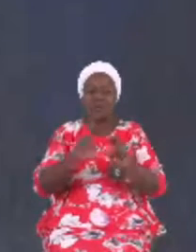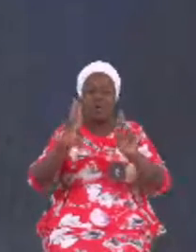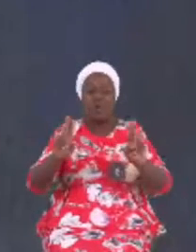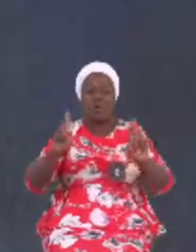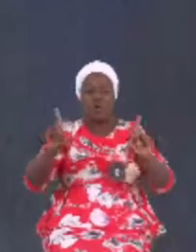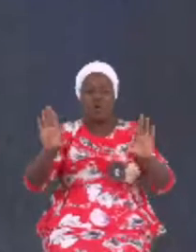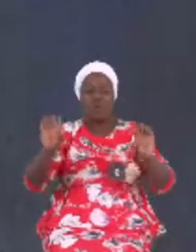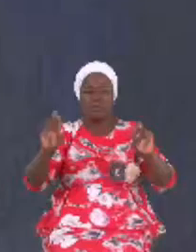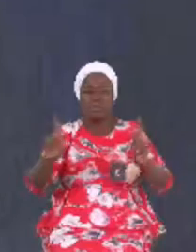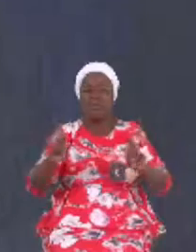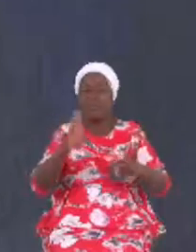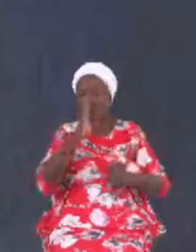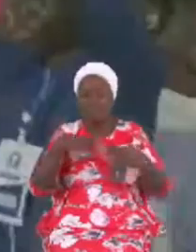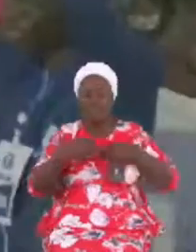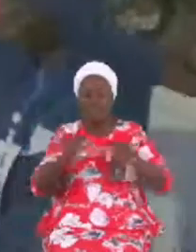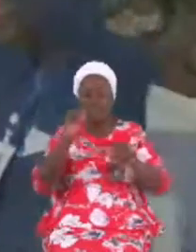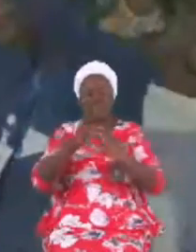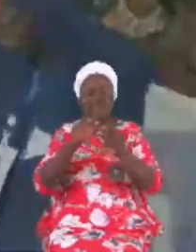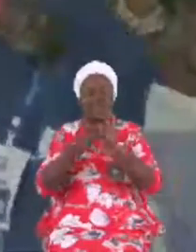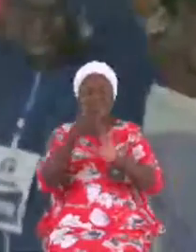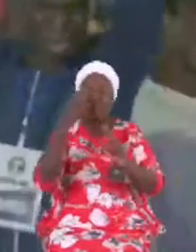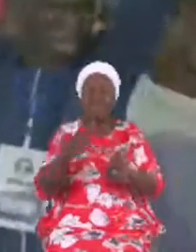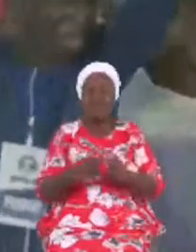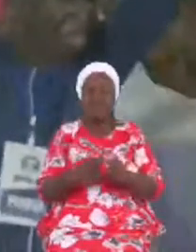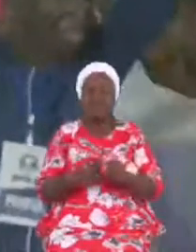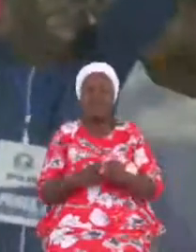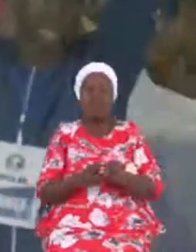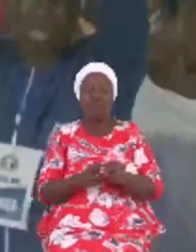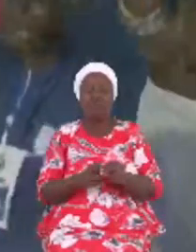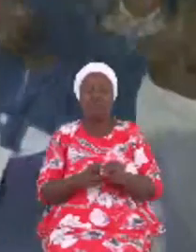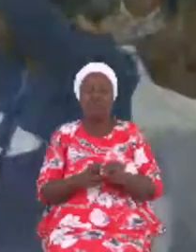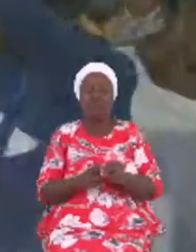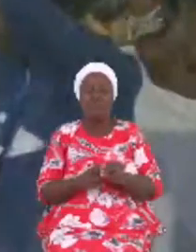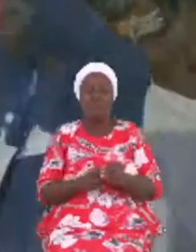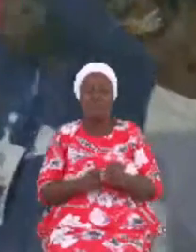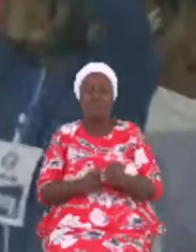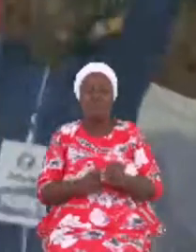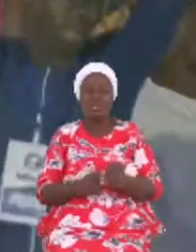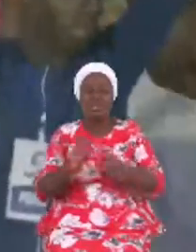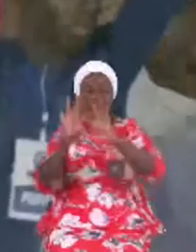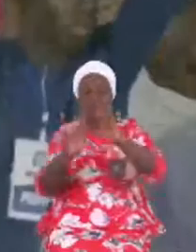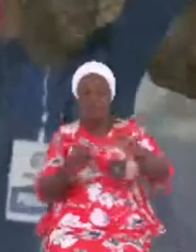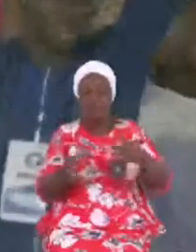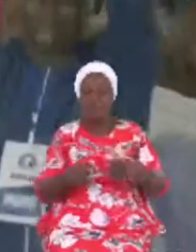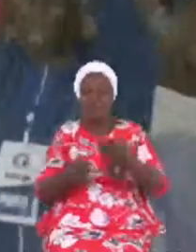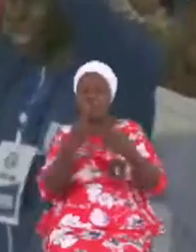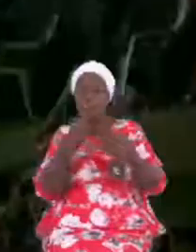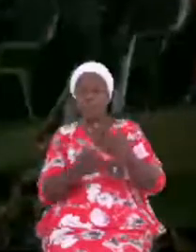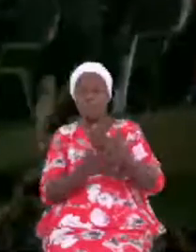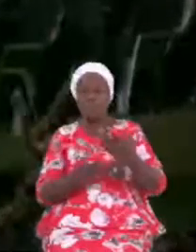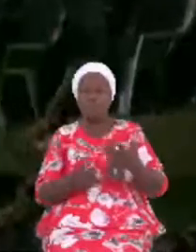Ulcère, sois guéri au nom de Jésus. Perte de sang, dessèche au nom